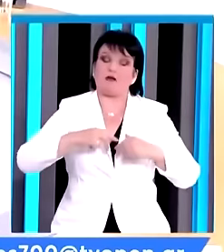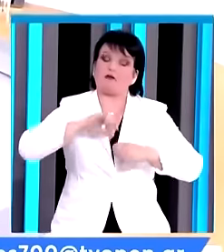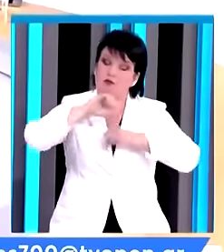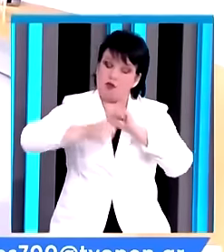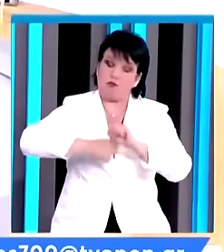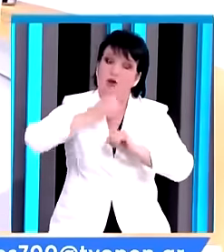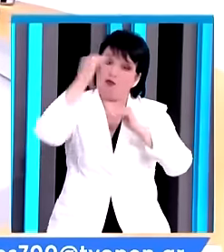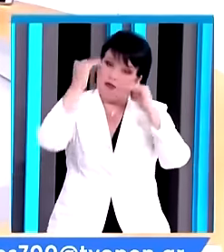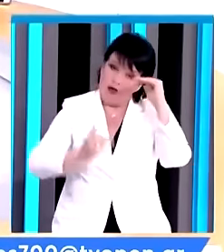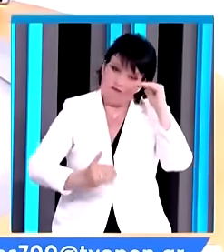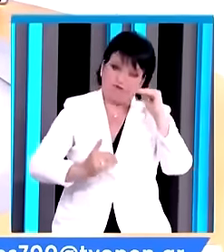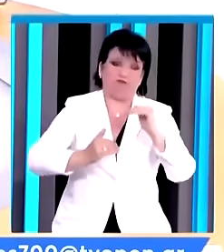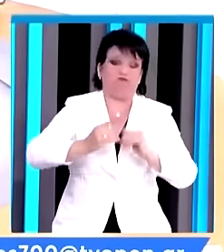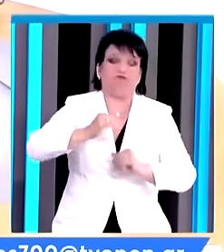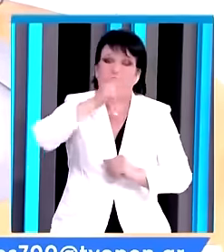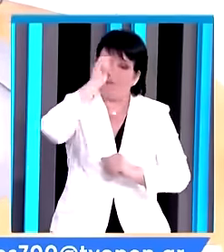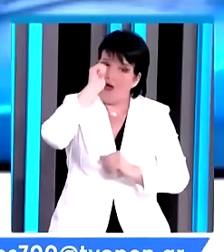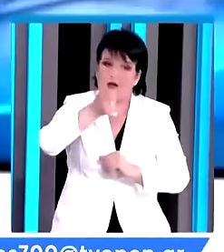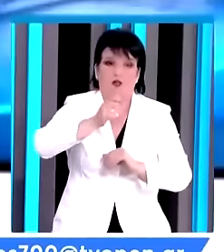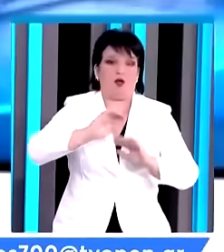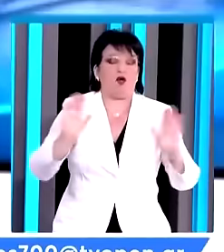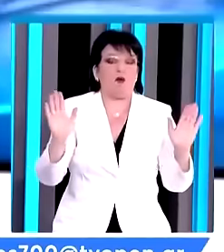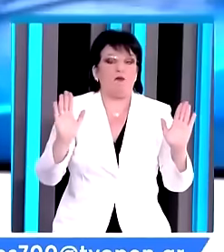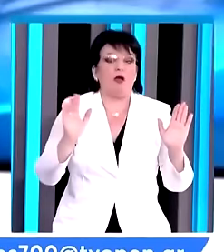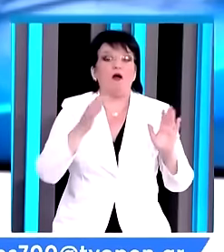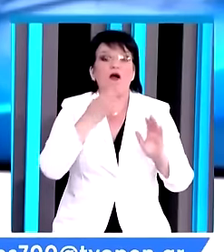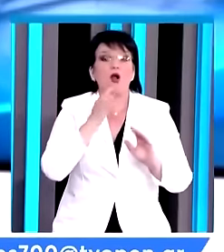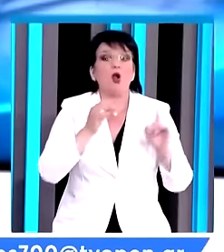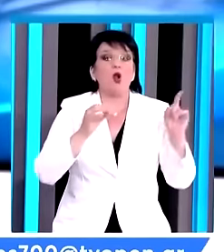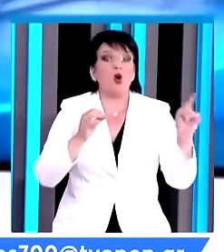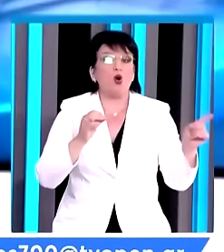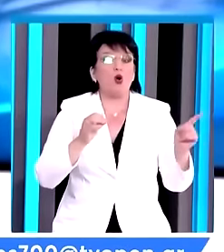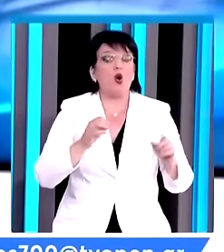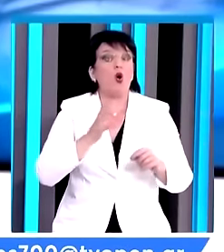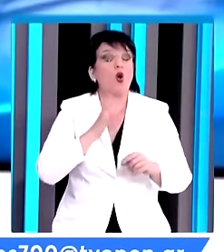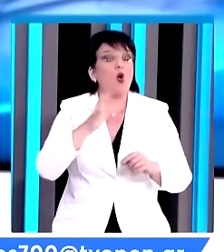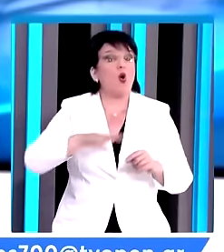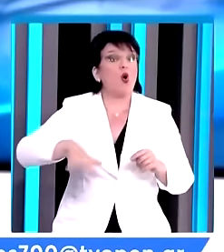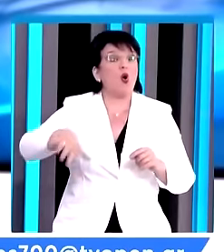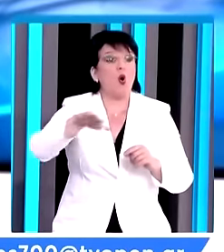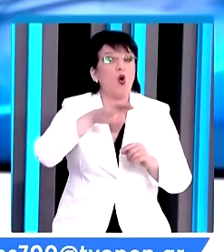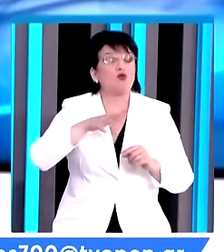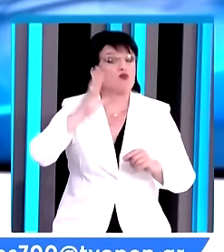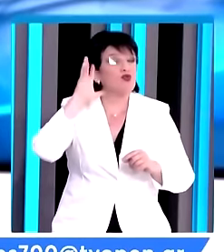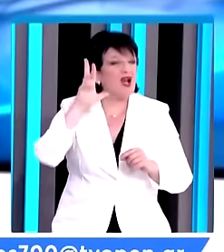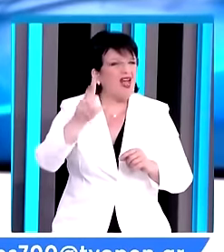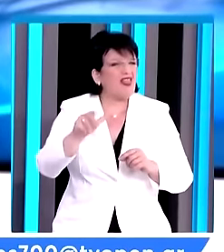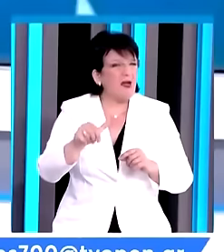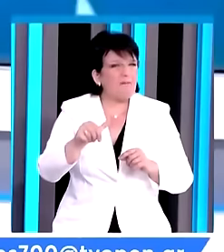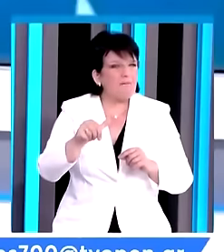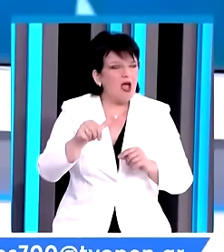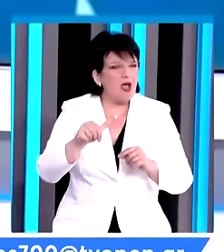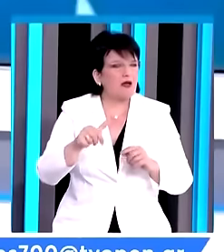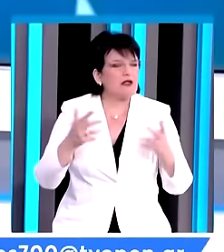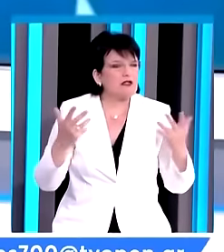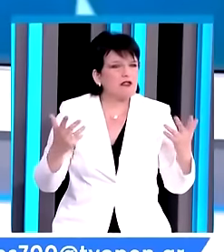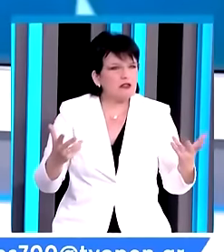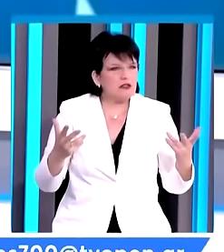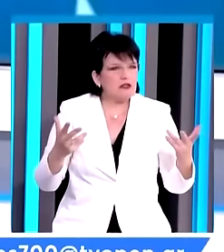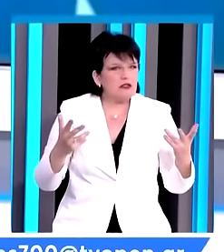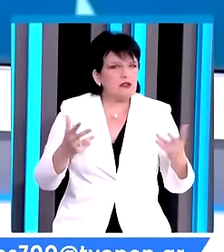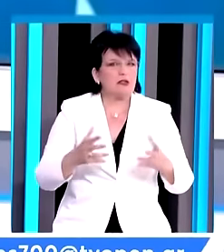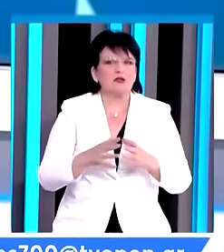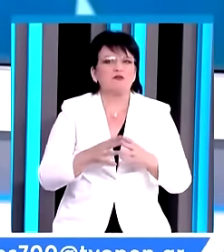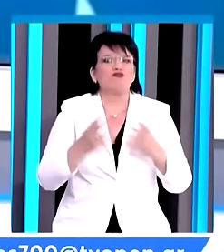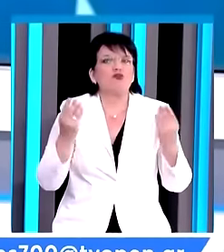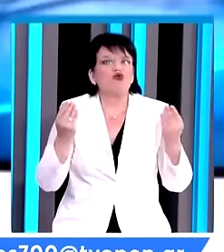των τιμών, οι οποίες όμως διαπιστώνεται από τον ίδιο τον κόσμο, αυτούς που μιλάμε κάθε μέρα, ότι τελικά δεν ξέρω κατά